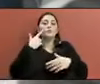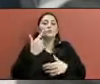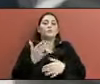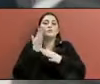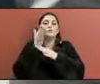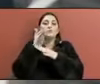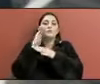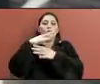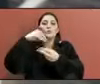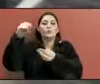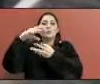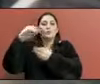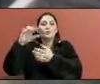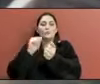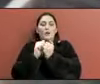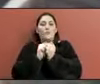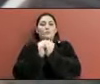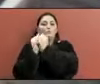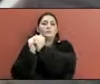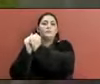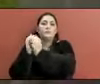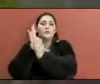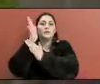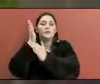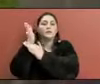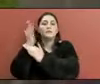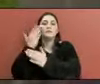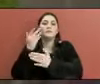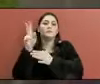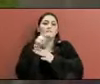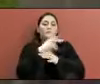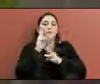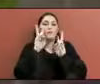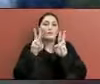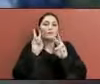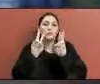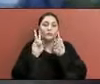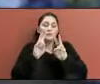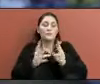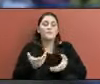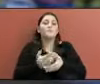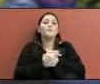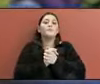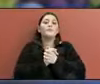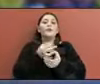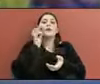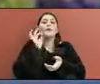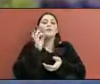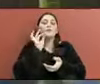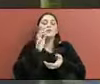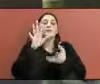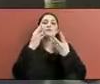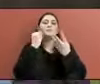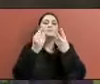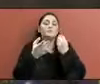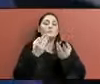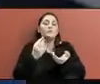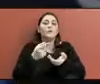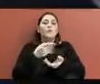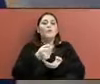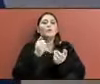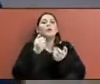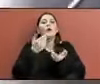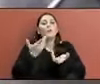bir evlilikleri var. Onlara bir de kahve fincanı hediye edin ve kahvelerini yudumlasınlar dedi. Onu da